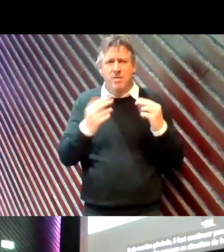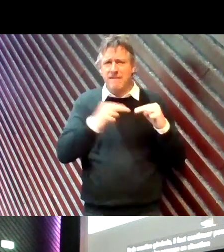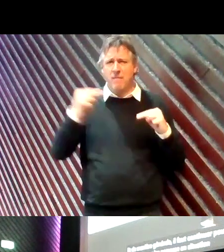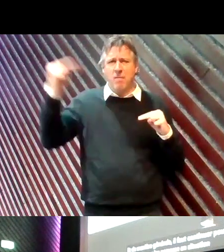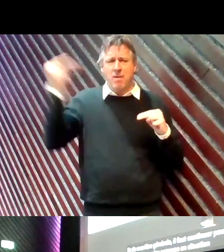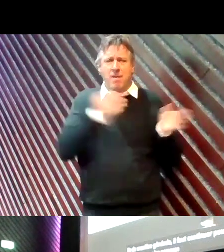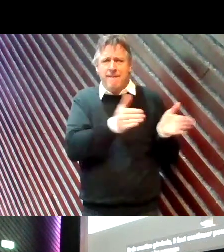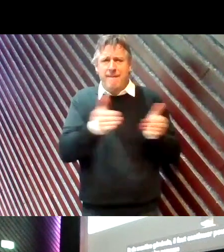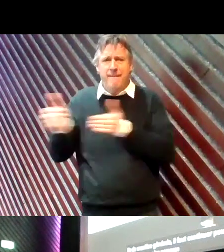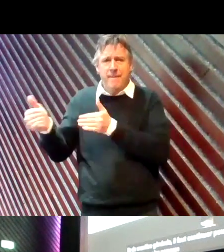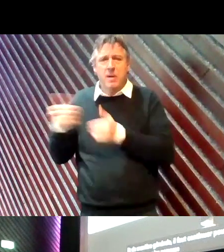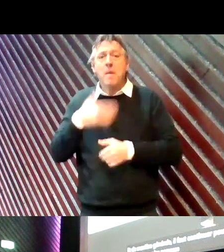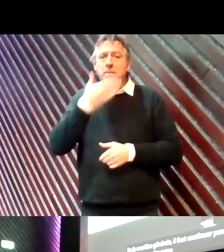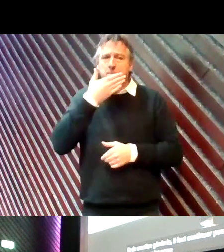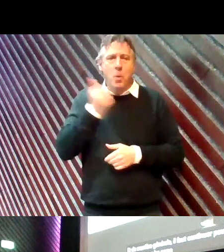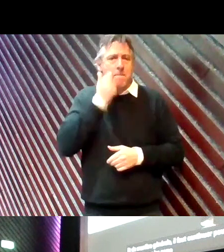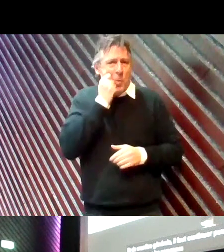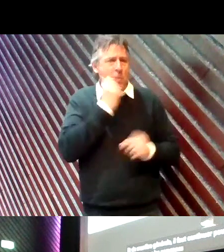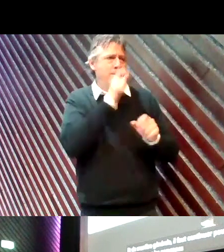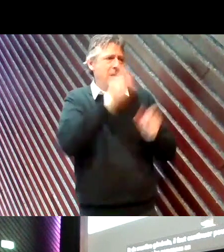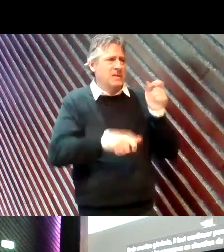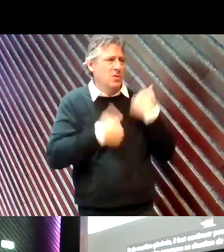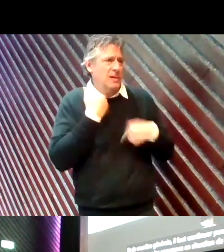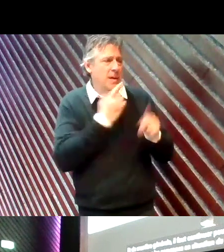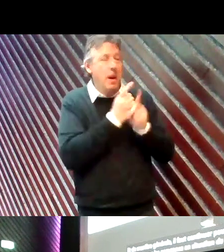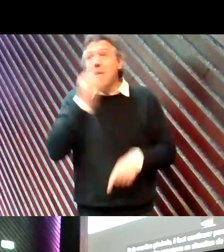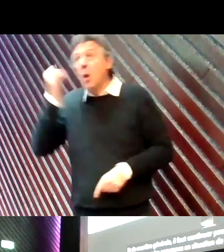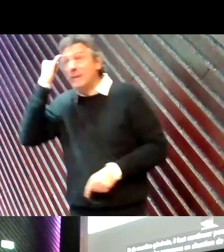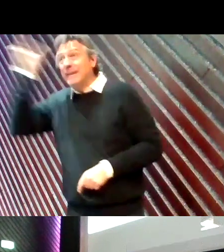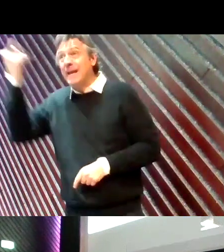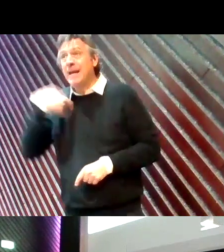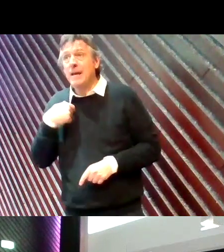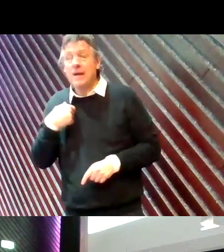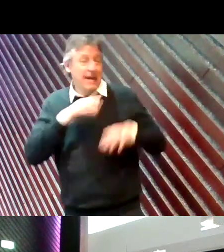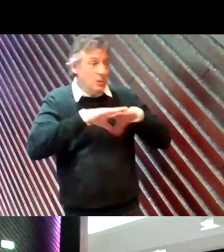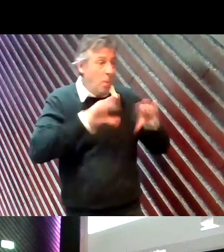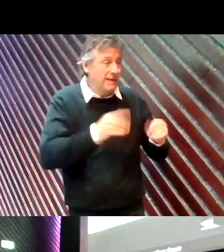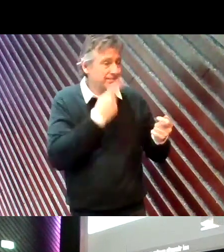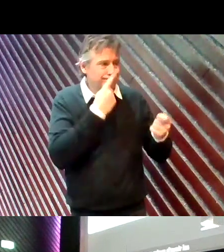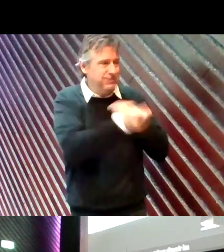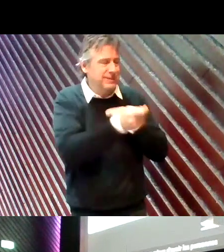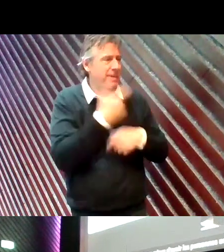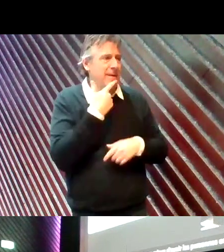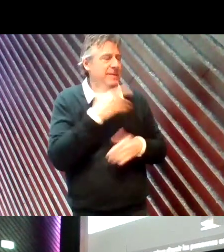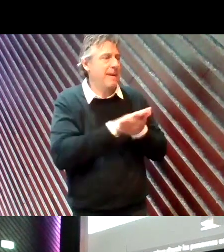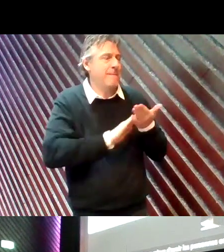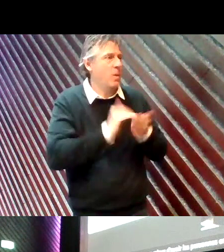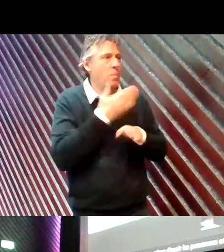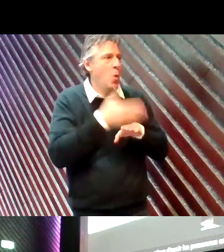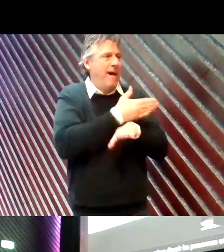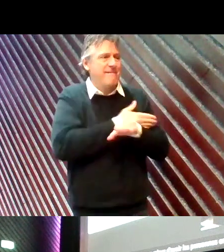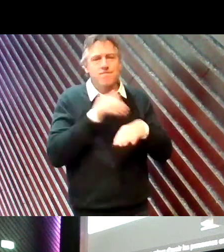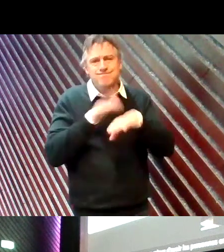Évidemment, c'est toujours mieux d'aller voir les personnes en premier parce qu'on peut avoir des très bonnes idées qui, in fine, sont des très mauvaises idées. Voilà,